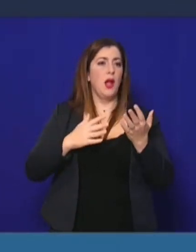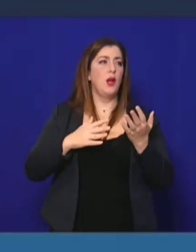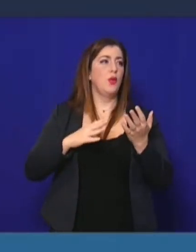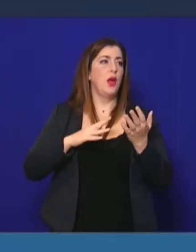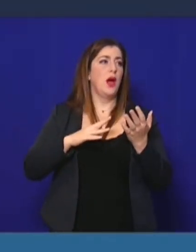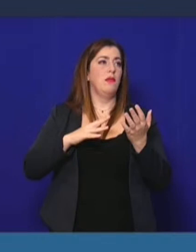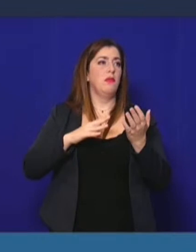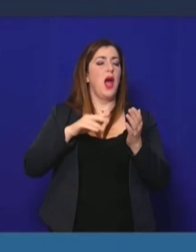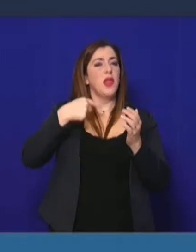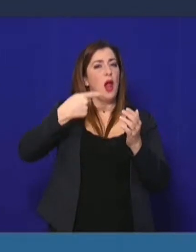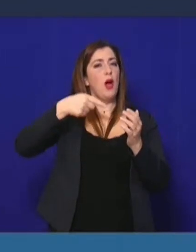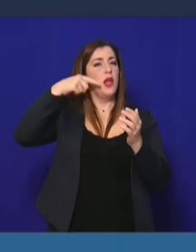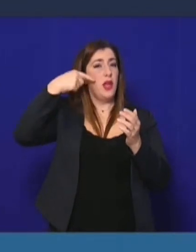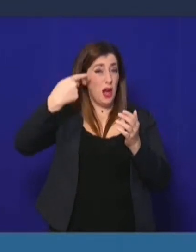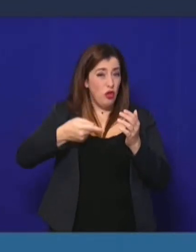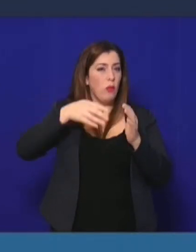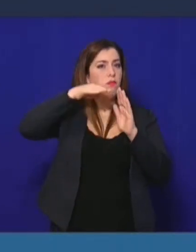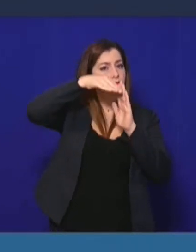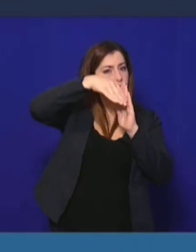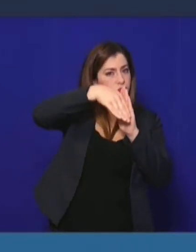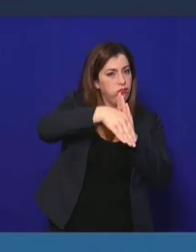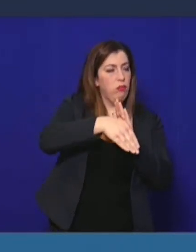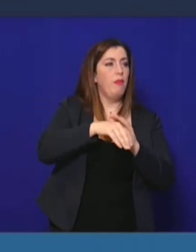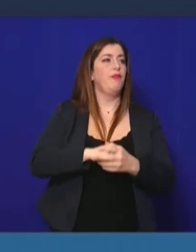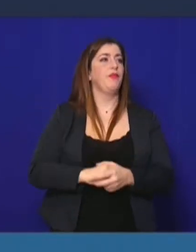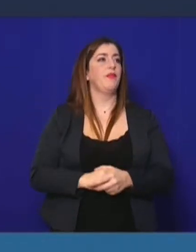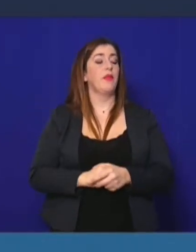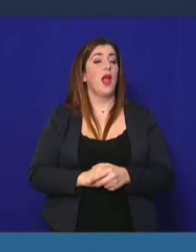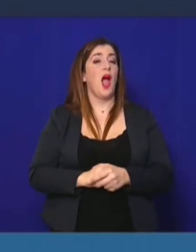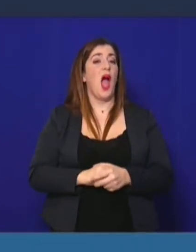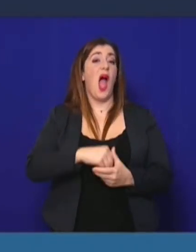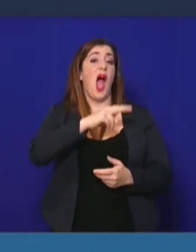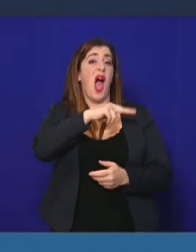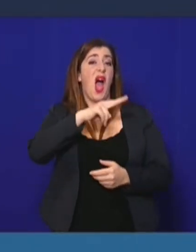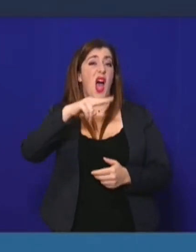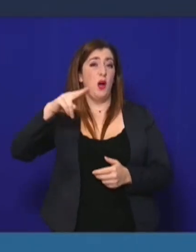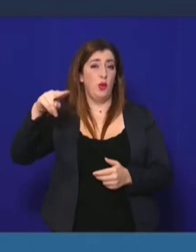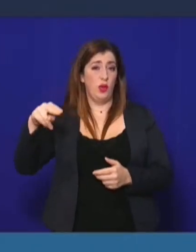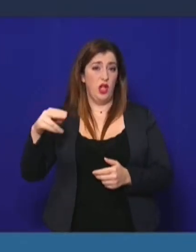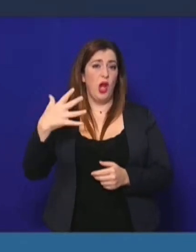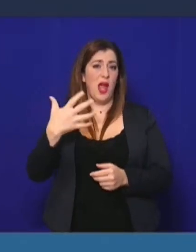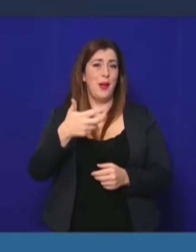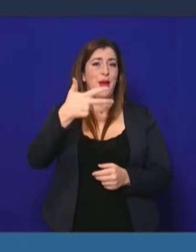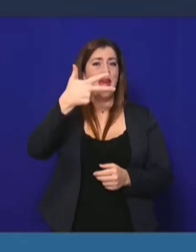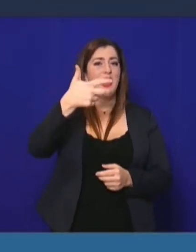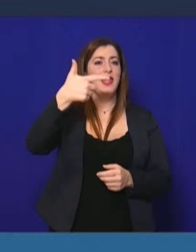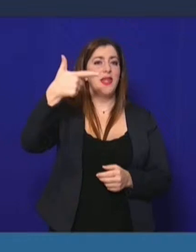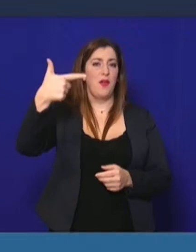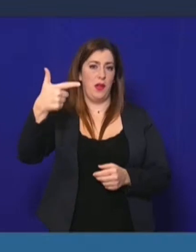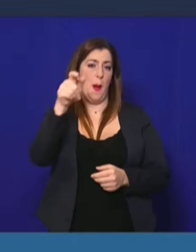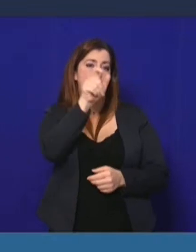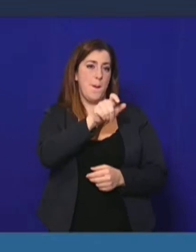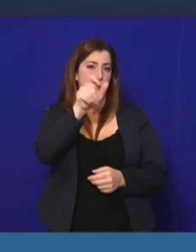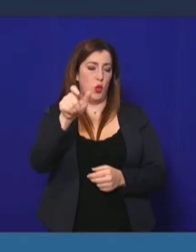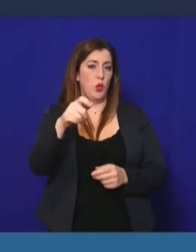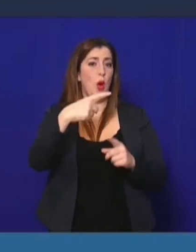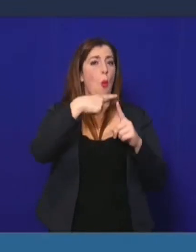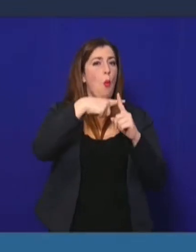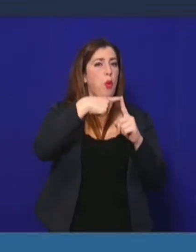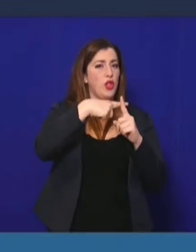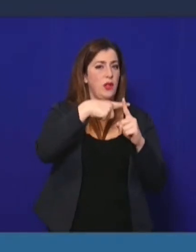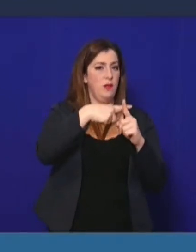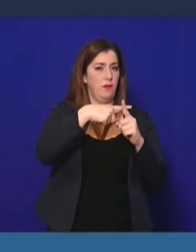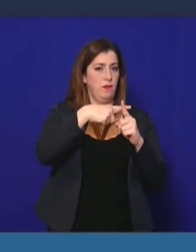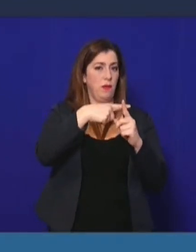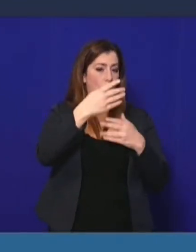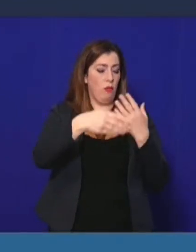attivi huma inqas. F'Għawdex mit-total ta' każijiet attivi għandna 87 cases li huma attivi bħalissa,